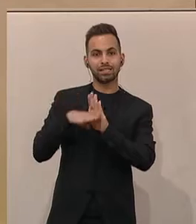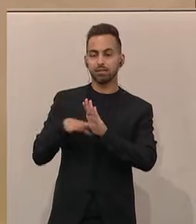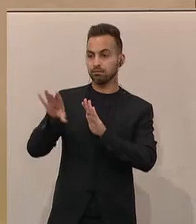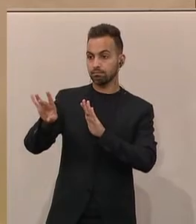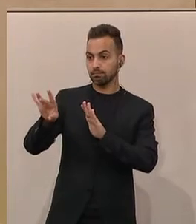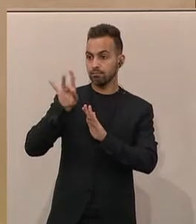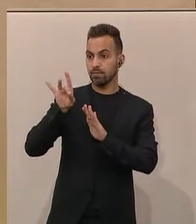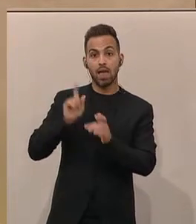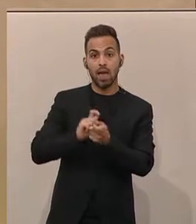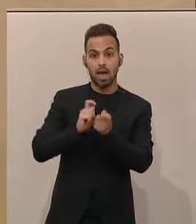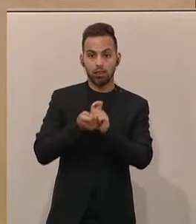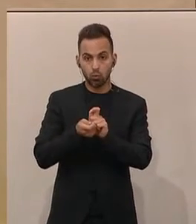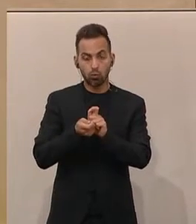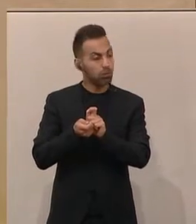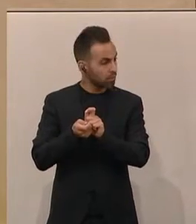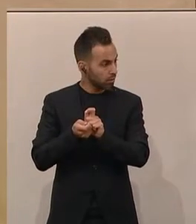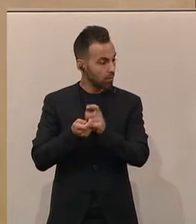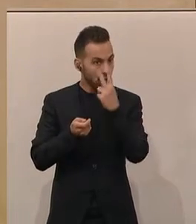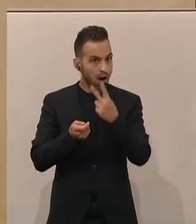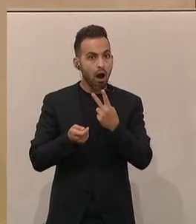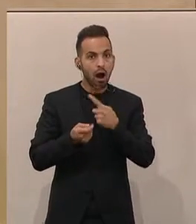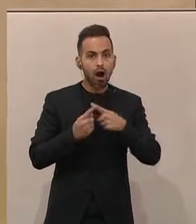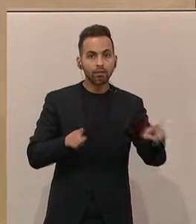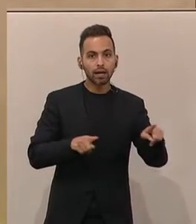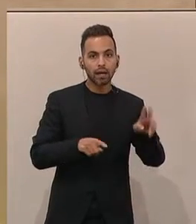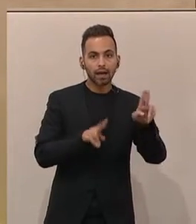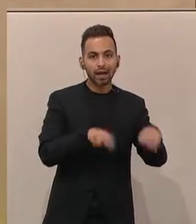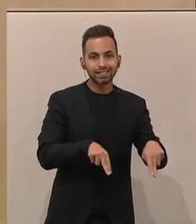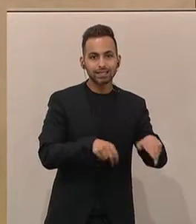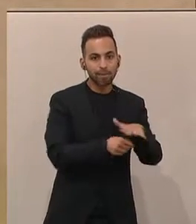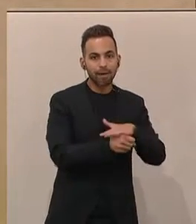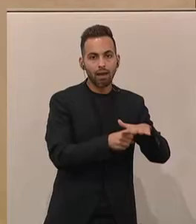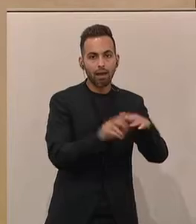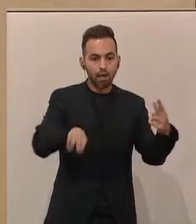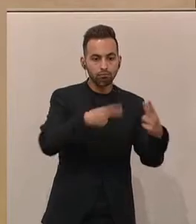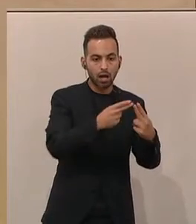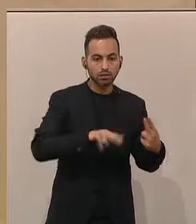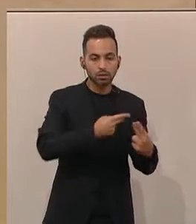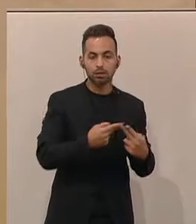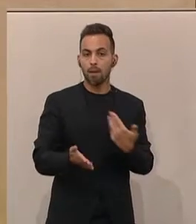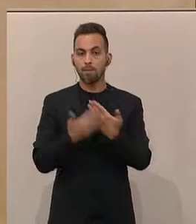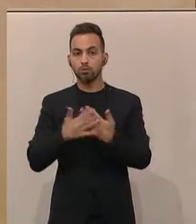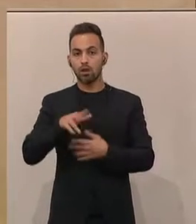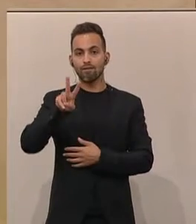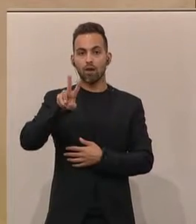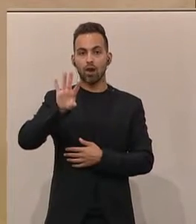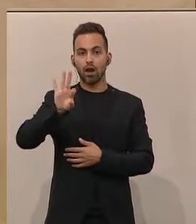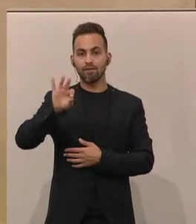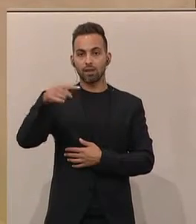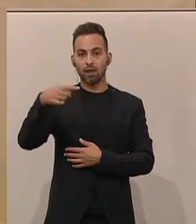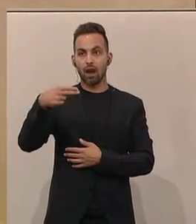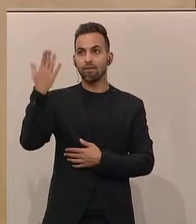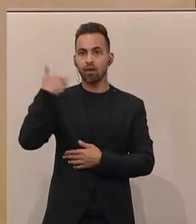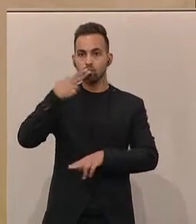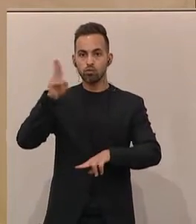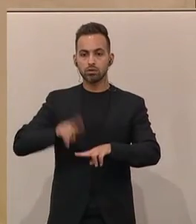Änderung, um eben auch andere Rechtsbereiche eben auch anzupassen. Zum einen gab es ein VfGH-Urteil